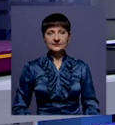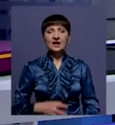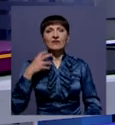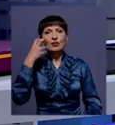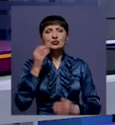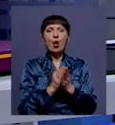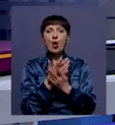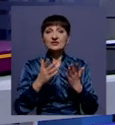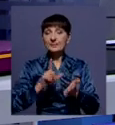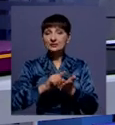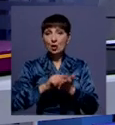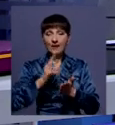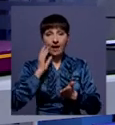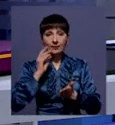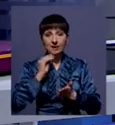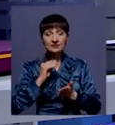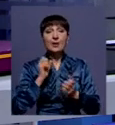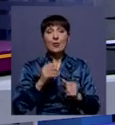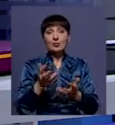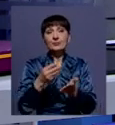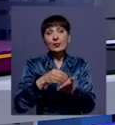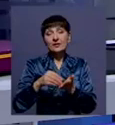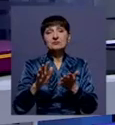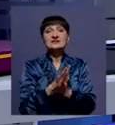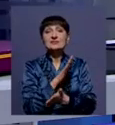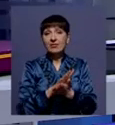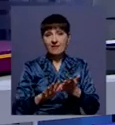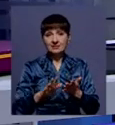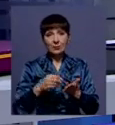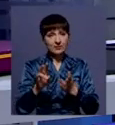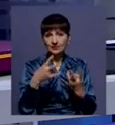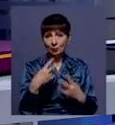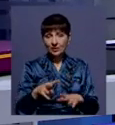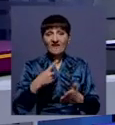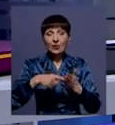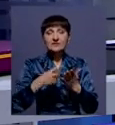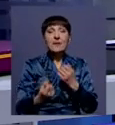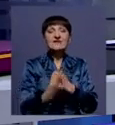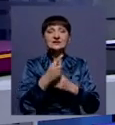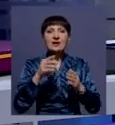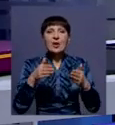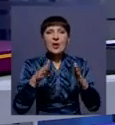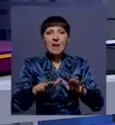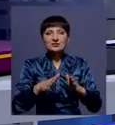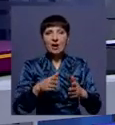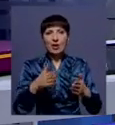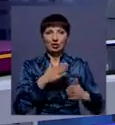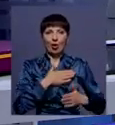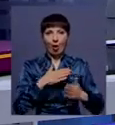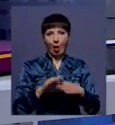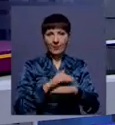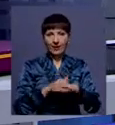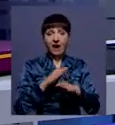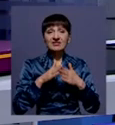Фрукты и овощи пенсионеры Алматы отныне могут приобрести совершенно бесплатно. В городе появился уголок добра. Необычный социальный павильон